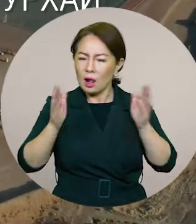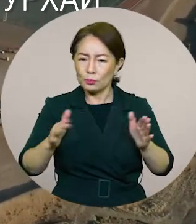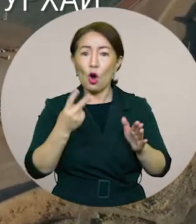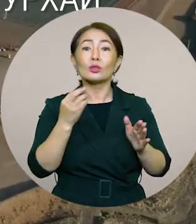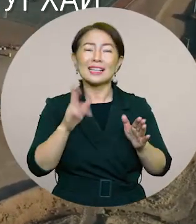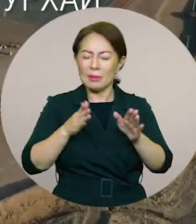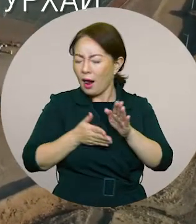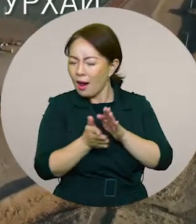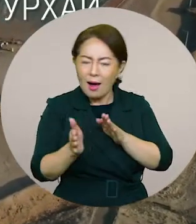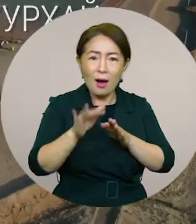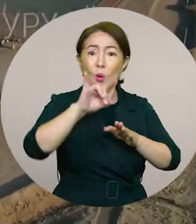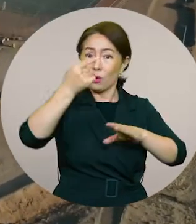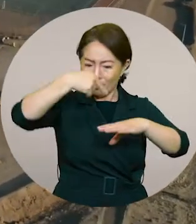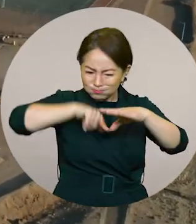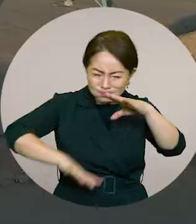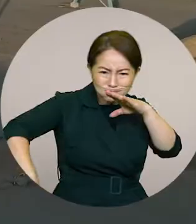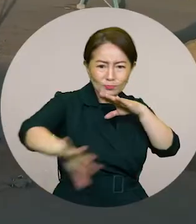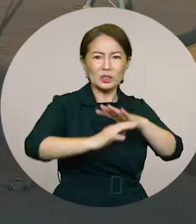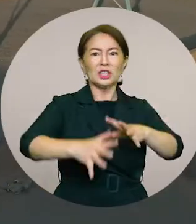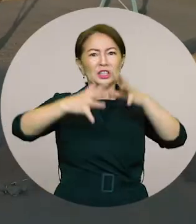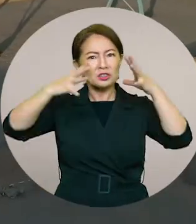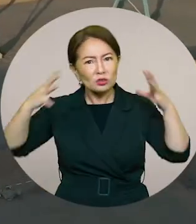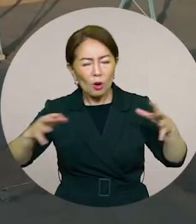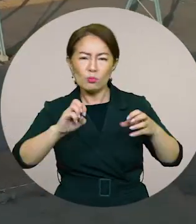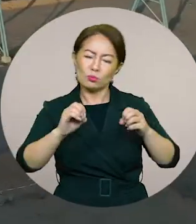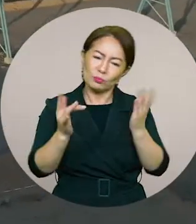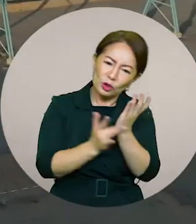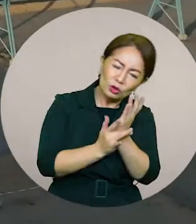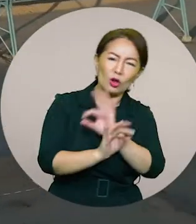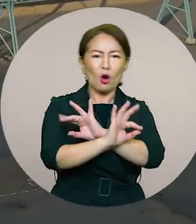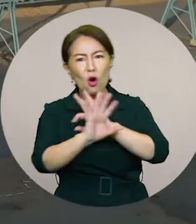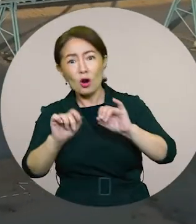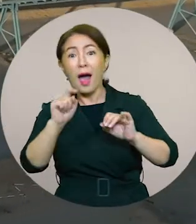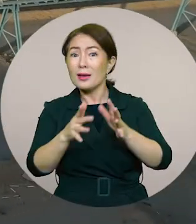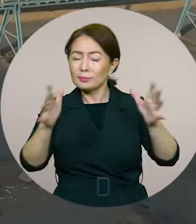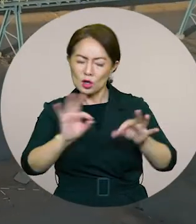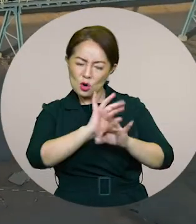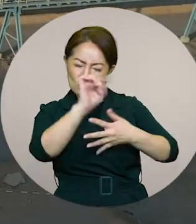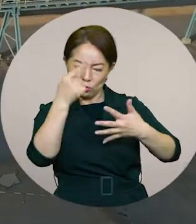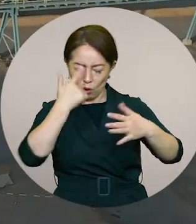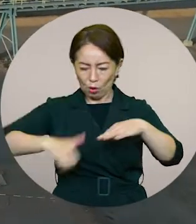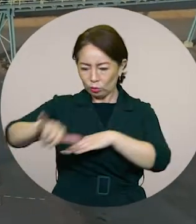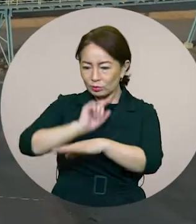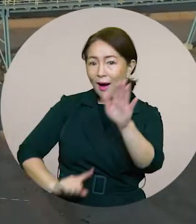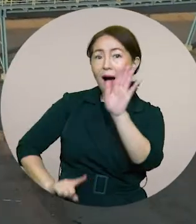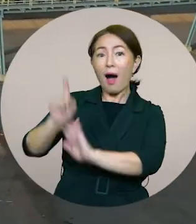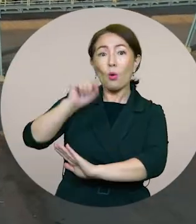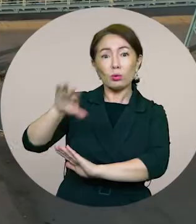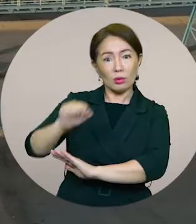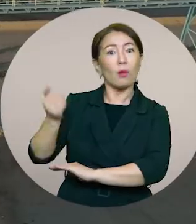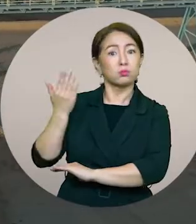203 км үржлэх гүний уурхай хэмжээ, бүтээн байгуулалт, технологийн шийдэл зэрэг олон үзүүлэлтээр манай улсад